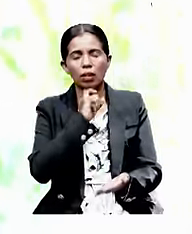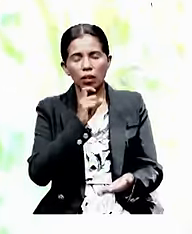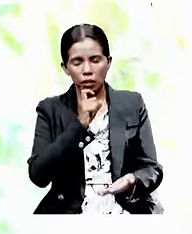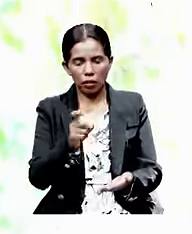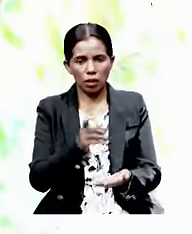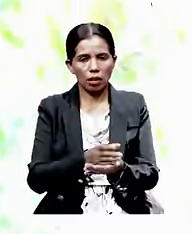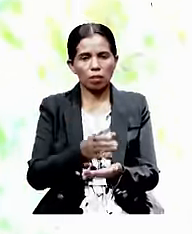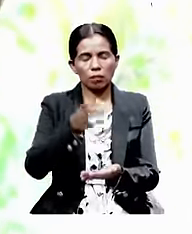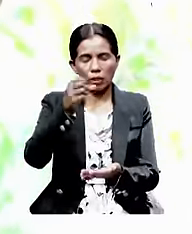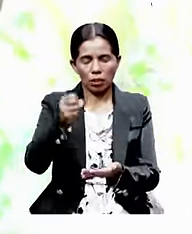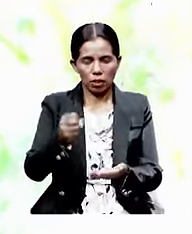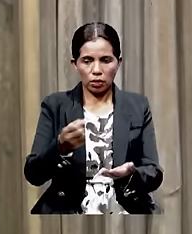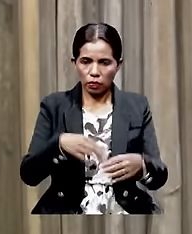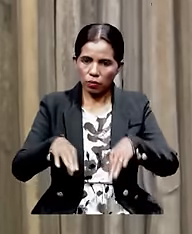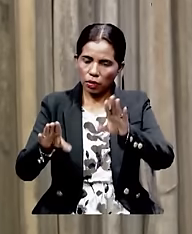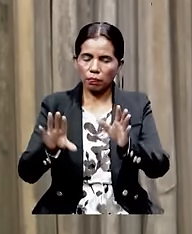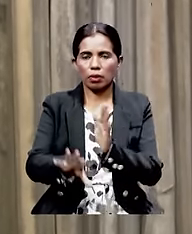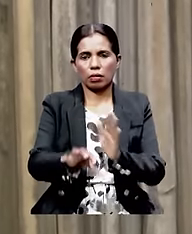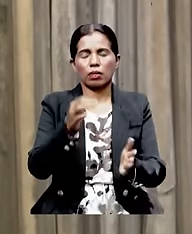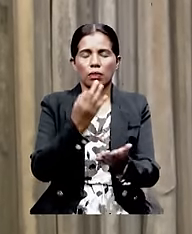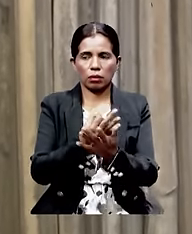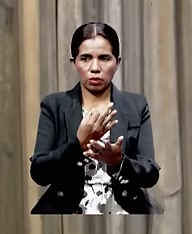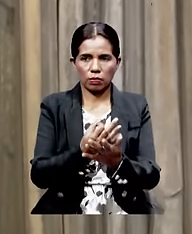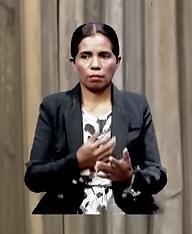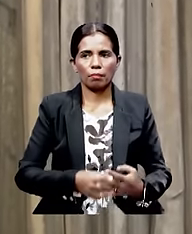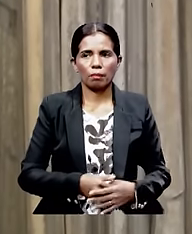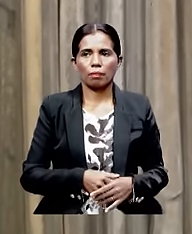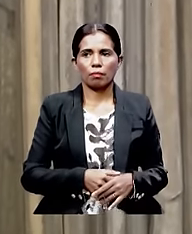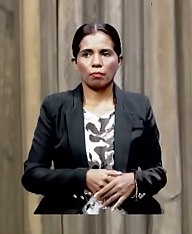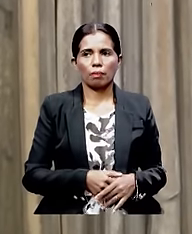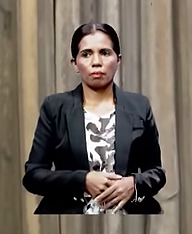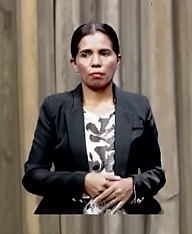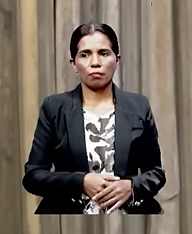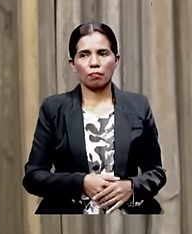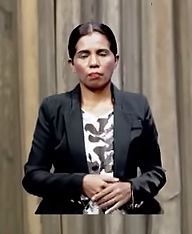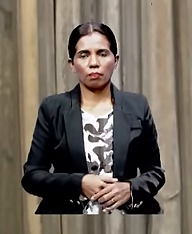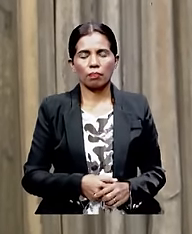masa serne ulur eta neti kosan konsumi neti ka rahan.